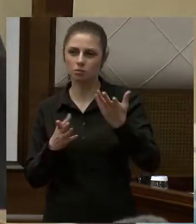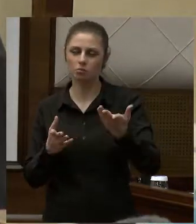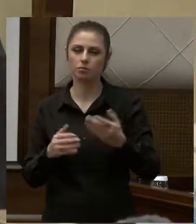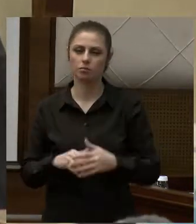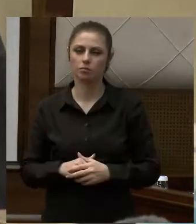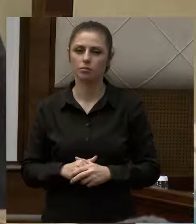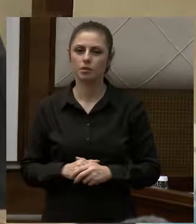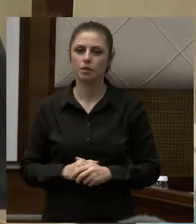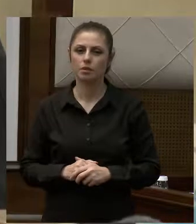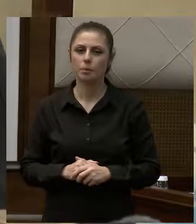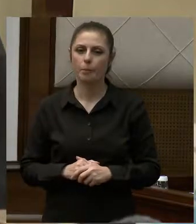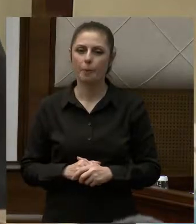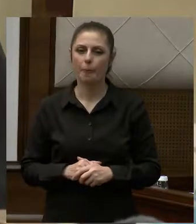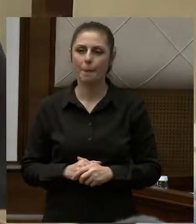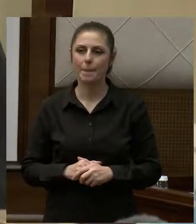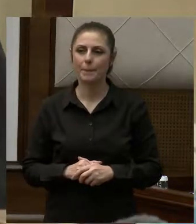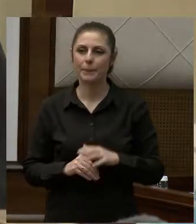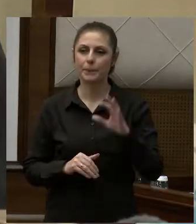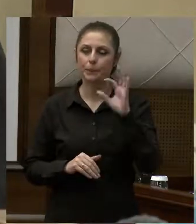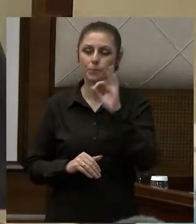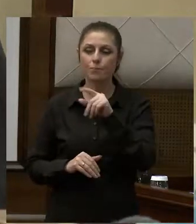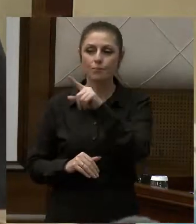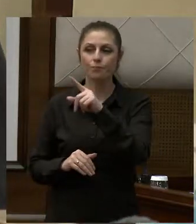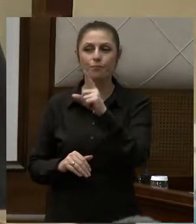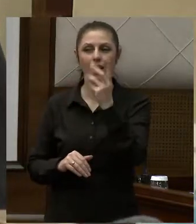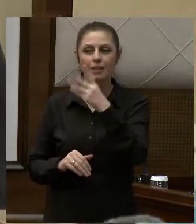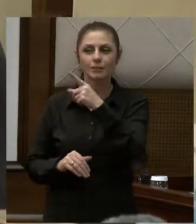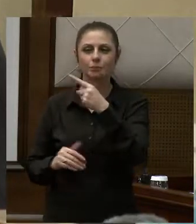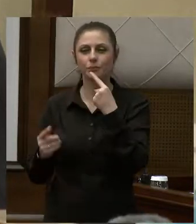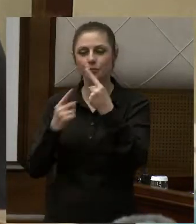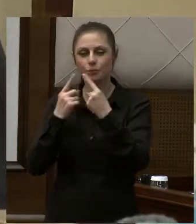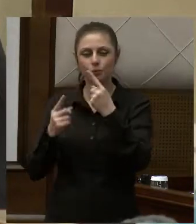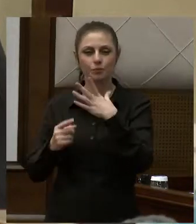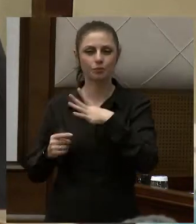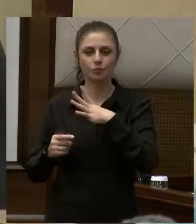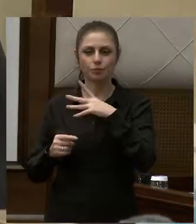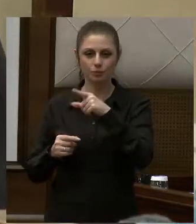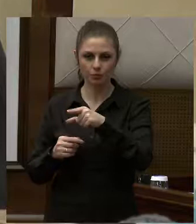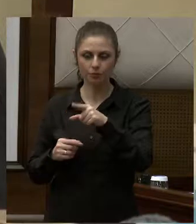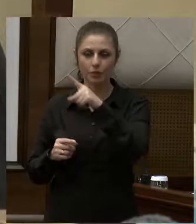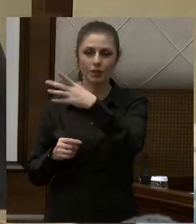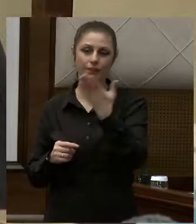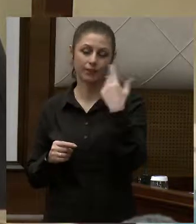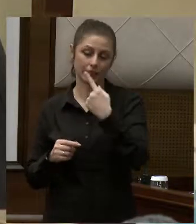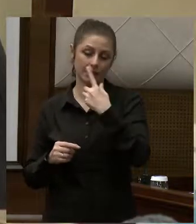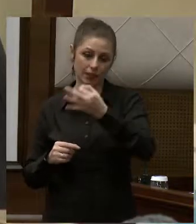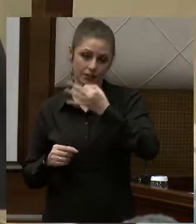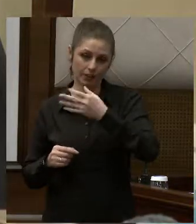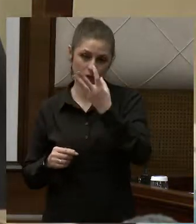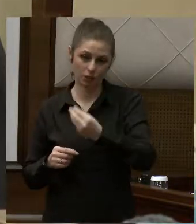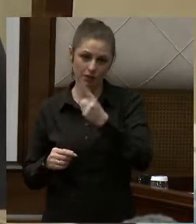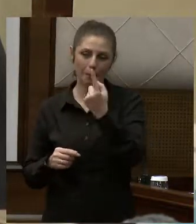ediyorum. Bu noktada Coşkun Bey'in birkaç söylemi üzerine söz almış bulunmaktayım ve Coşkun Bey burada ifadelerini kurarken